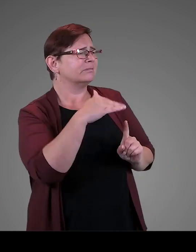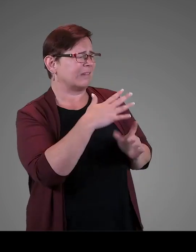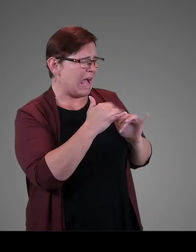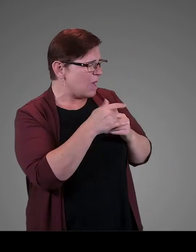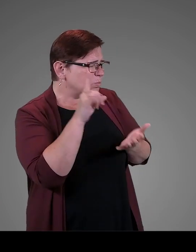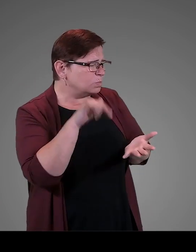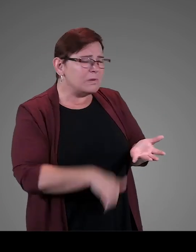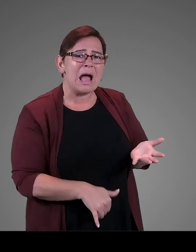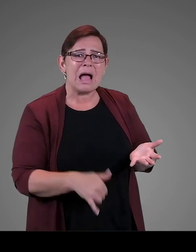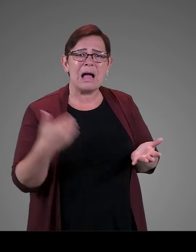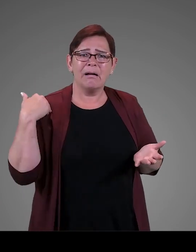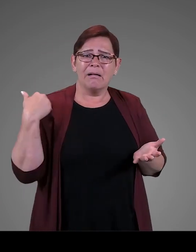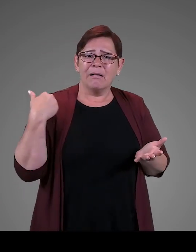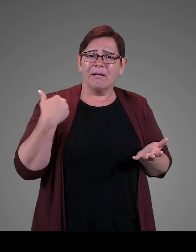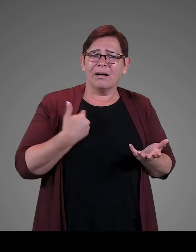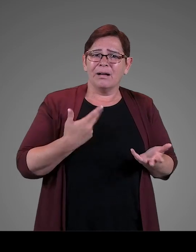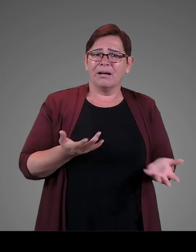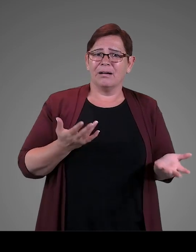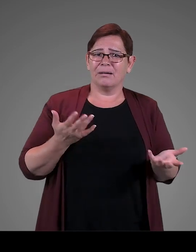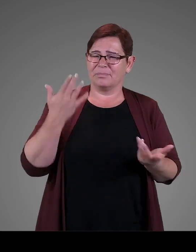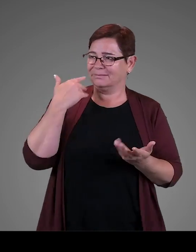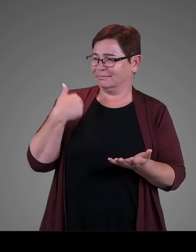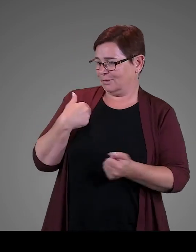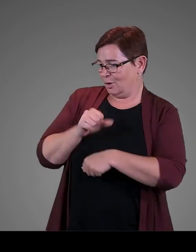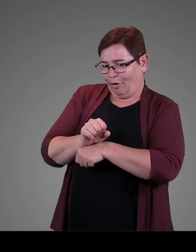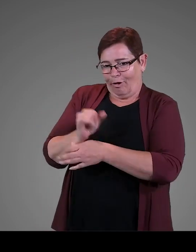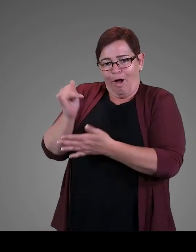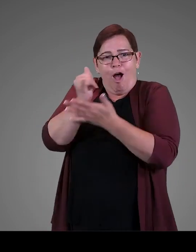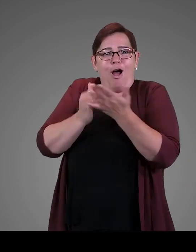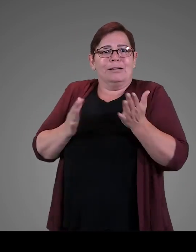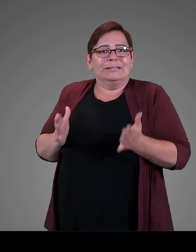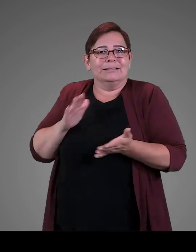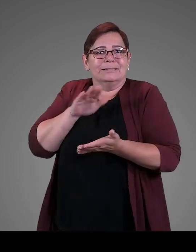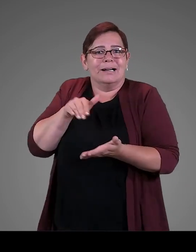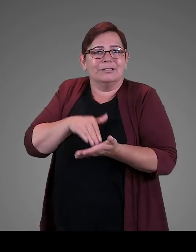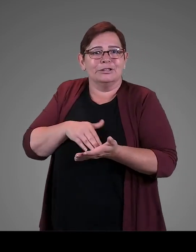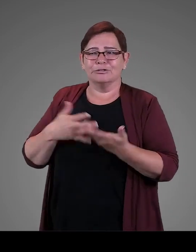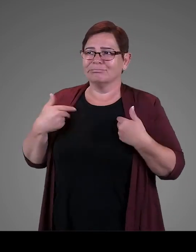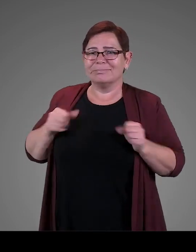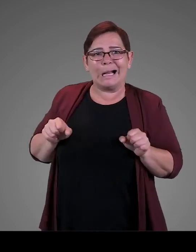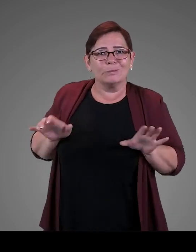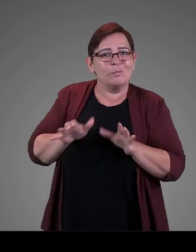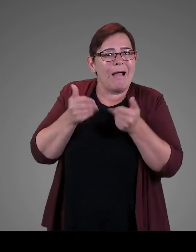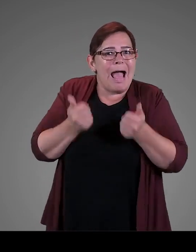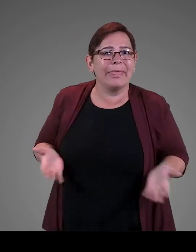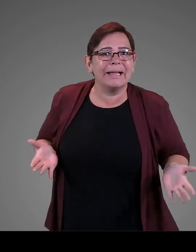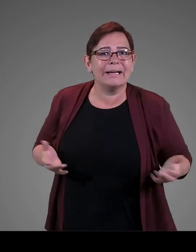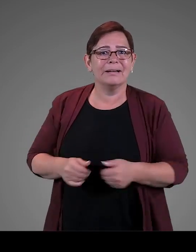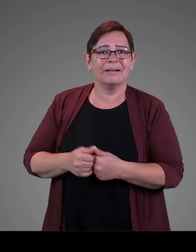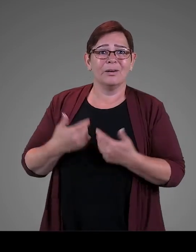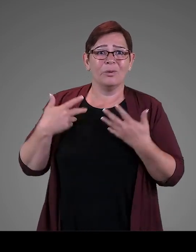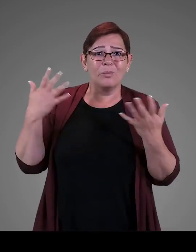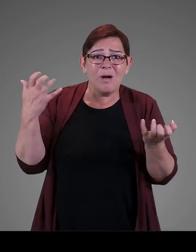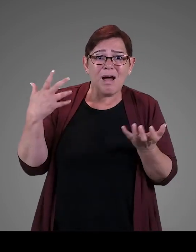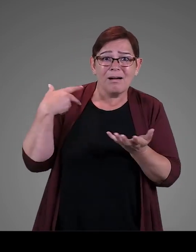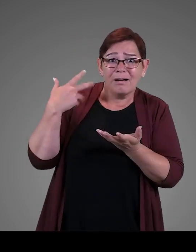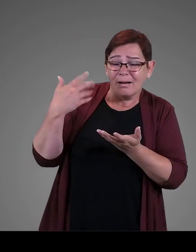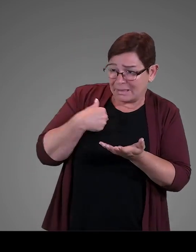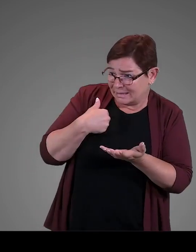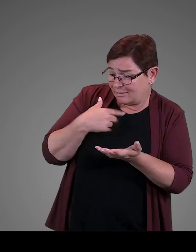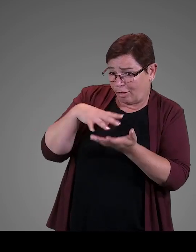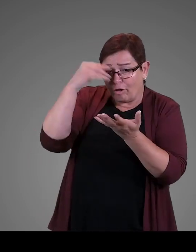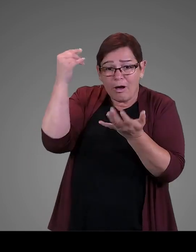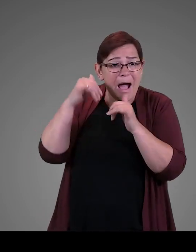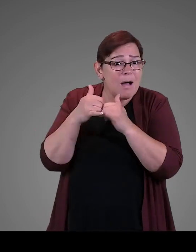comment faire ça? Parce que je travaille dans un centre d'artistes. Je peux tout faire. Tu veux que j'apprenne à faire quelque chose dans 5 minutes? Je peux le faire. Pas de